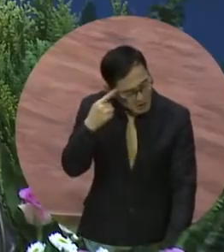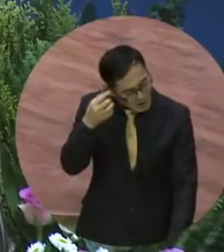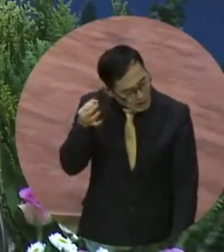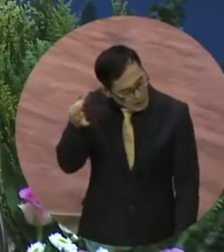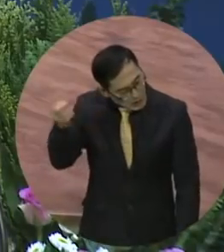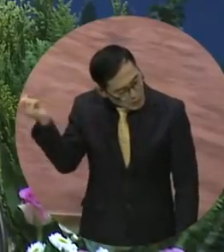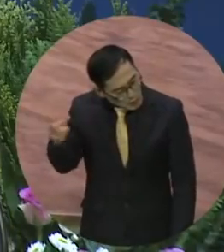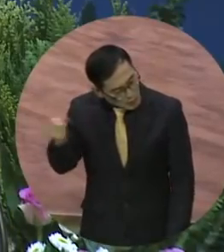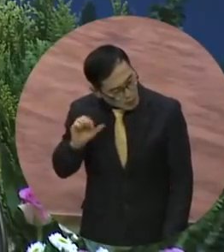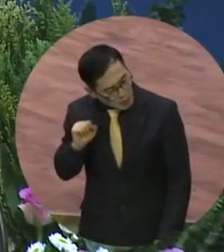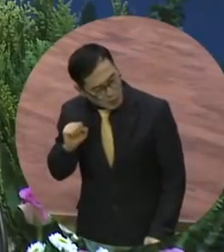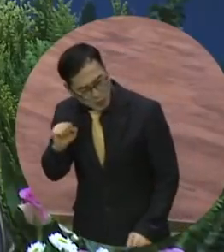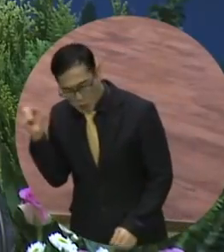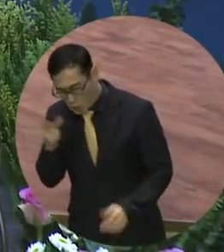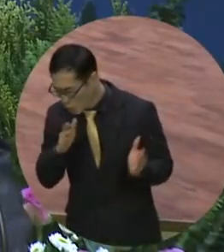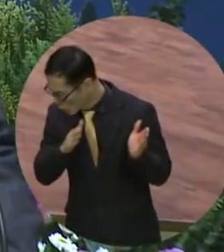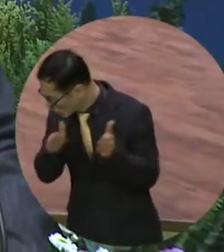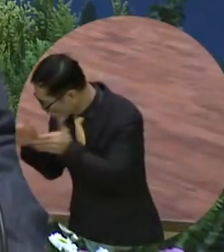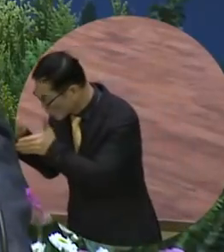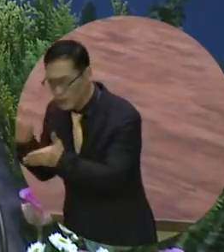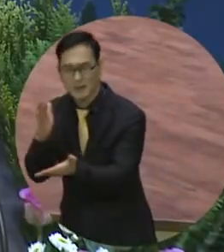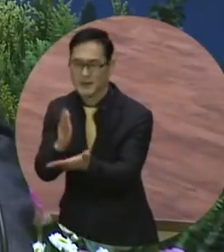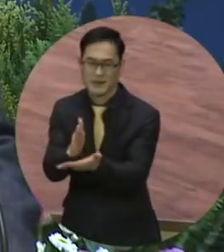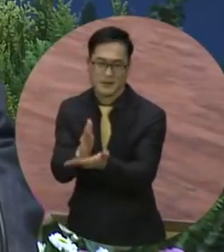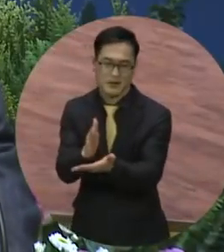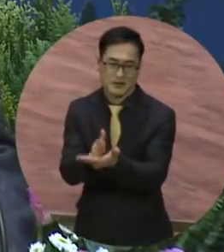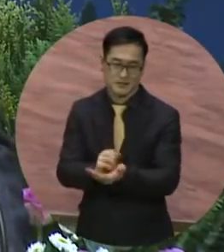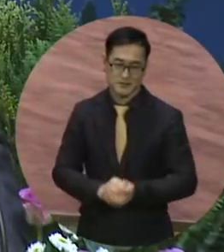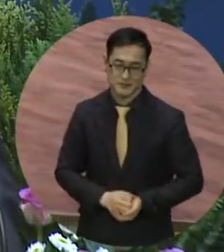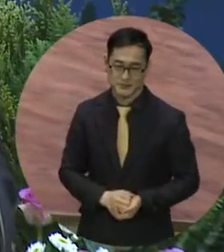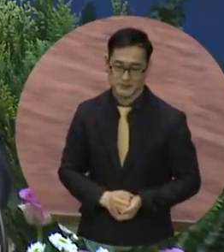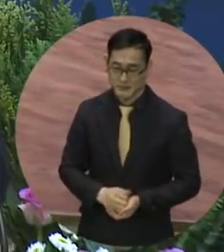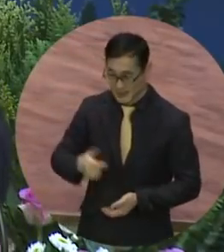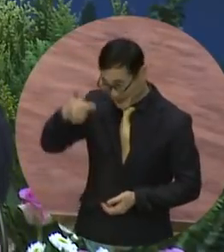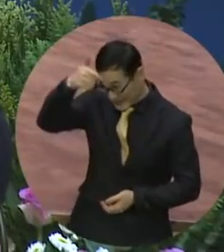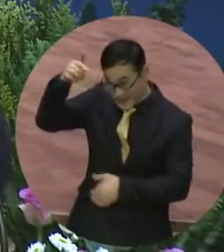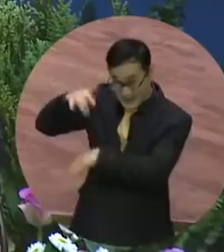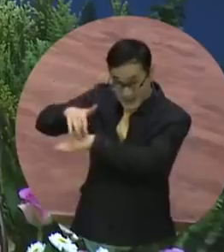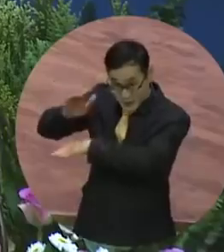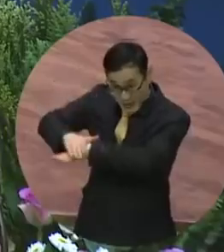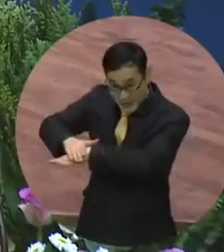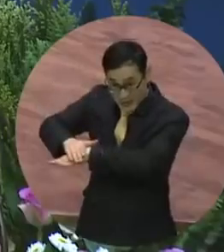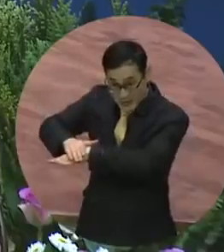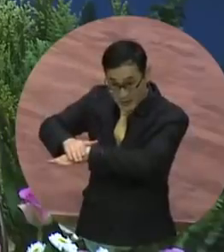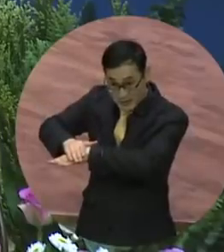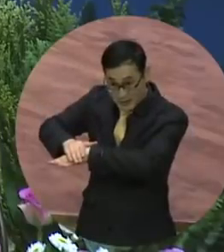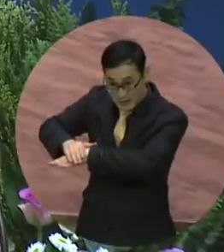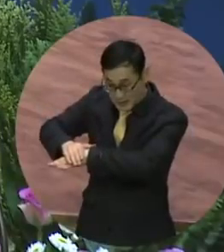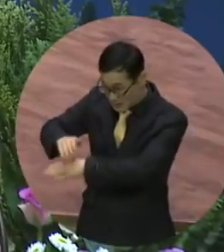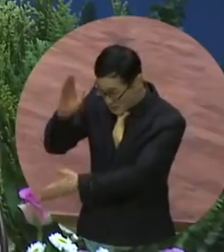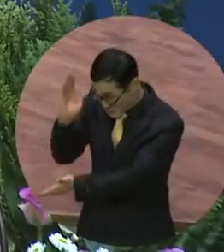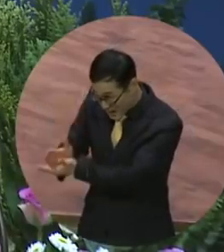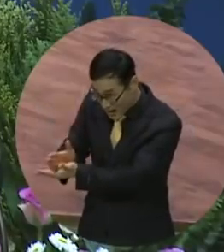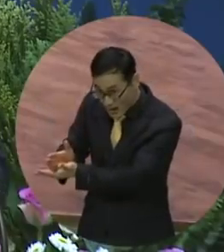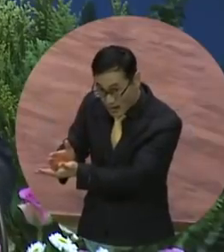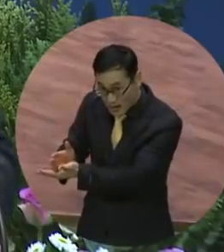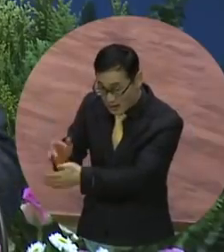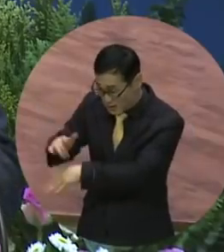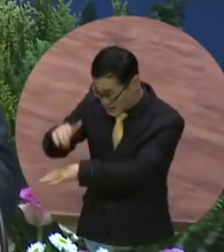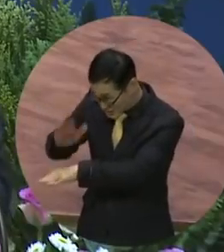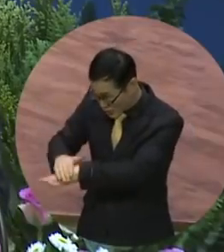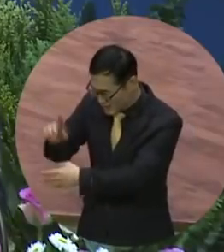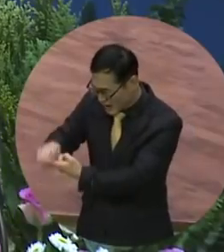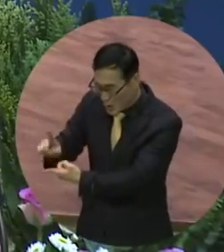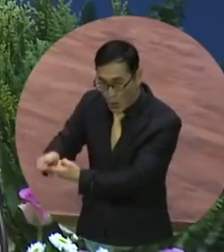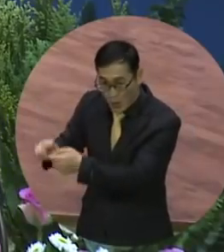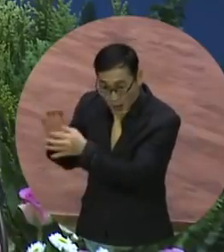고정관념 빠져나온 게 쉽지 않는데 옛틀을 깨지 못하면 자꾸 반복되는 삶을 살아요.